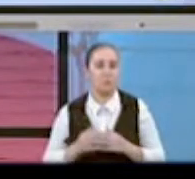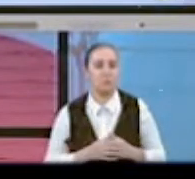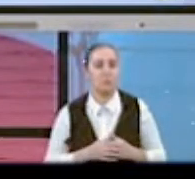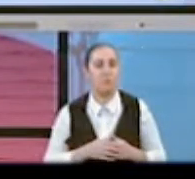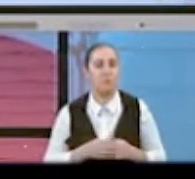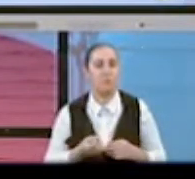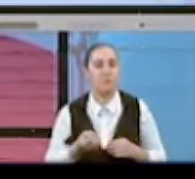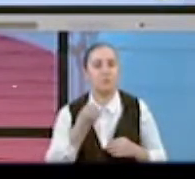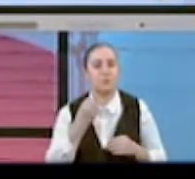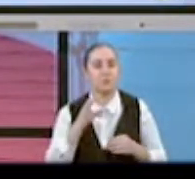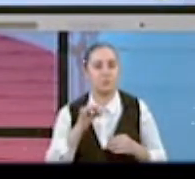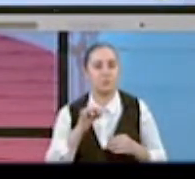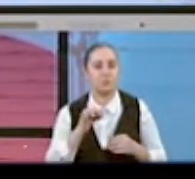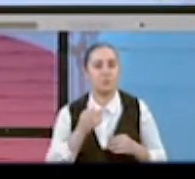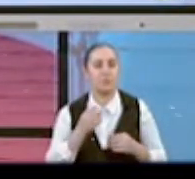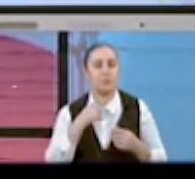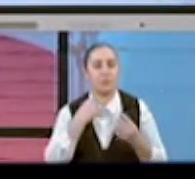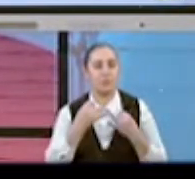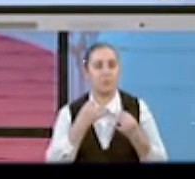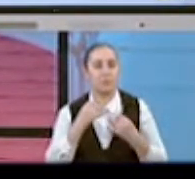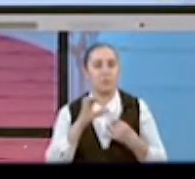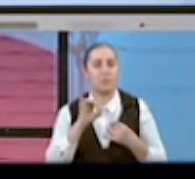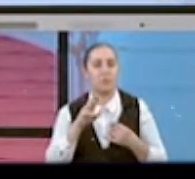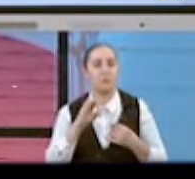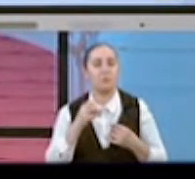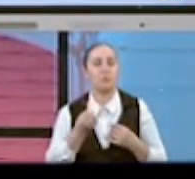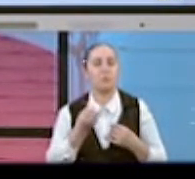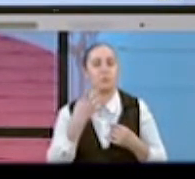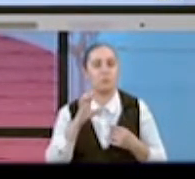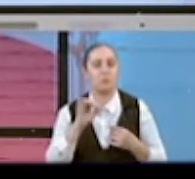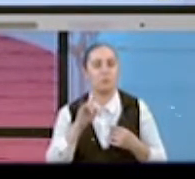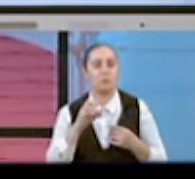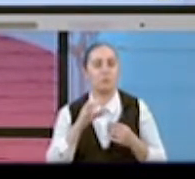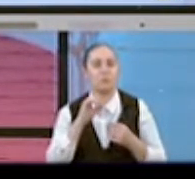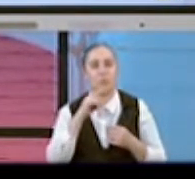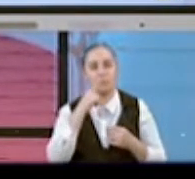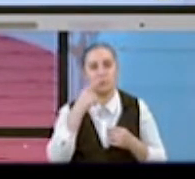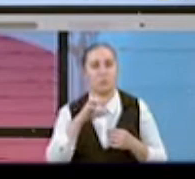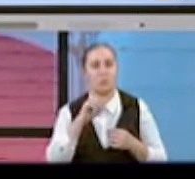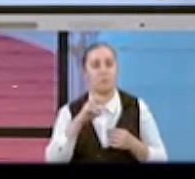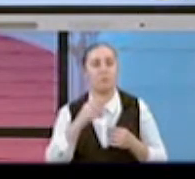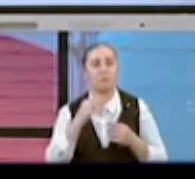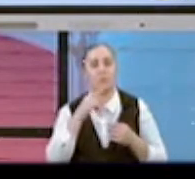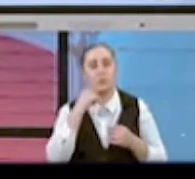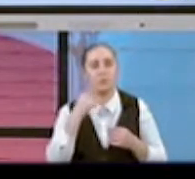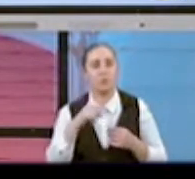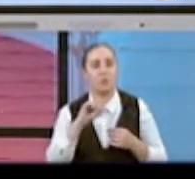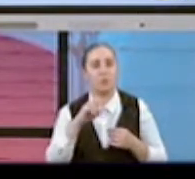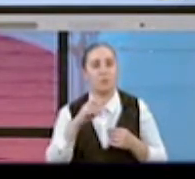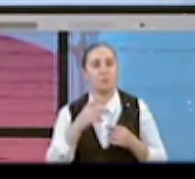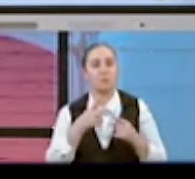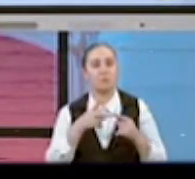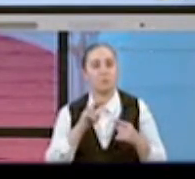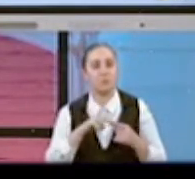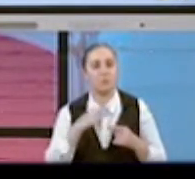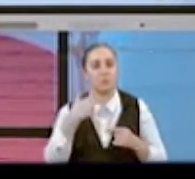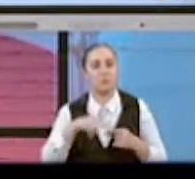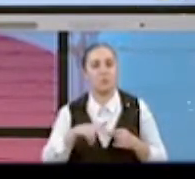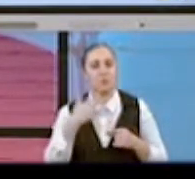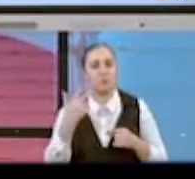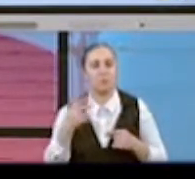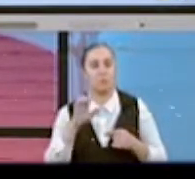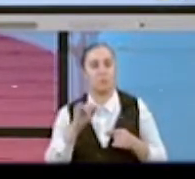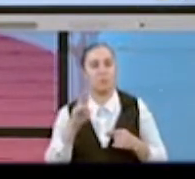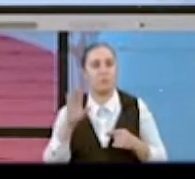порядке. И поговорили о том, сколько букв в русском алфавите. В русском алфавите